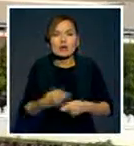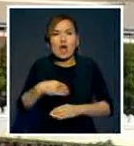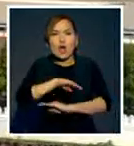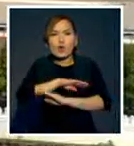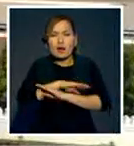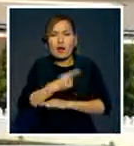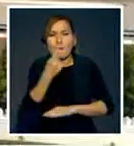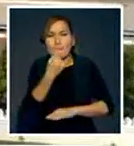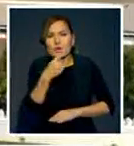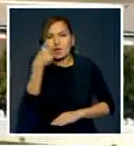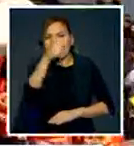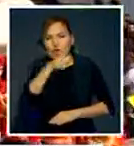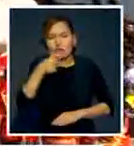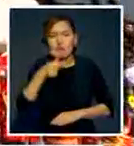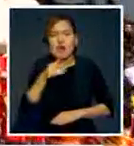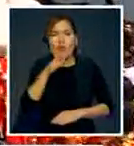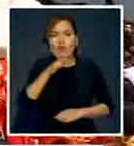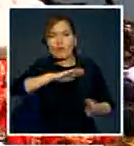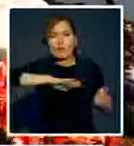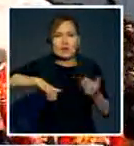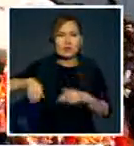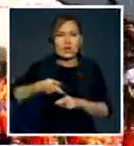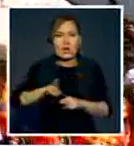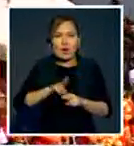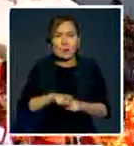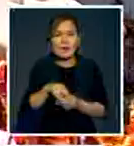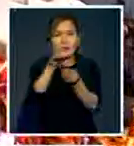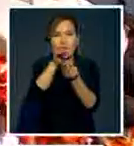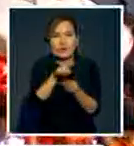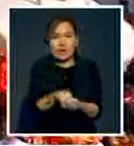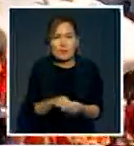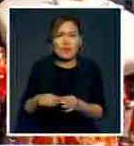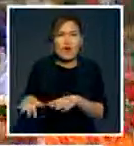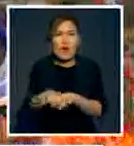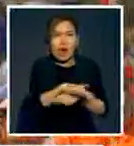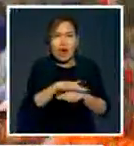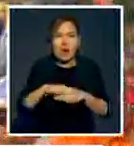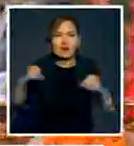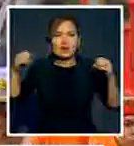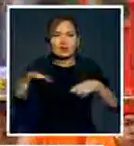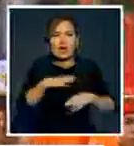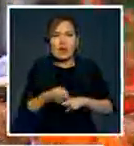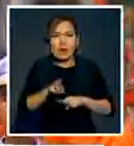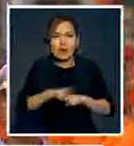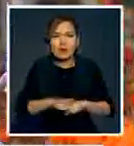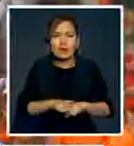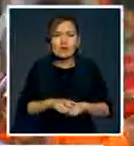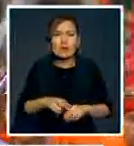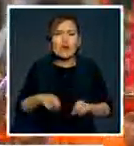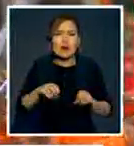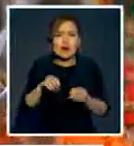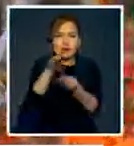жыл уақыт өтті. Кремация бірнеше күнге созылған монархпен қоштасу шаралары аясында өтті. Жергілікті дәстүр бойынша